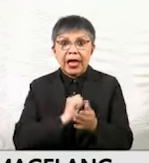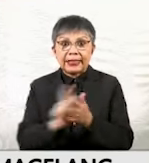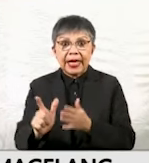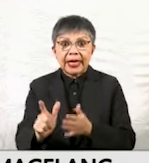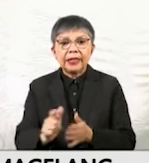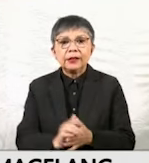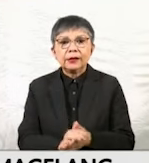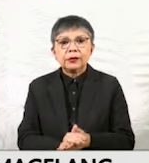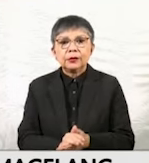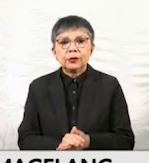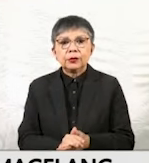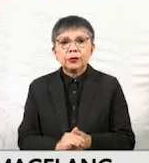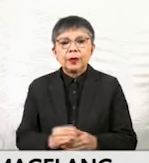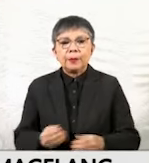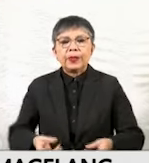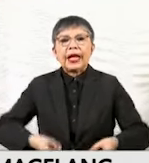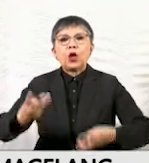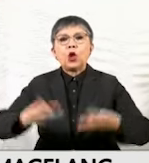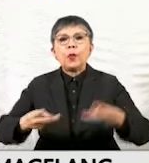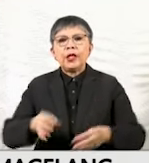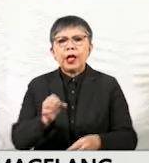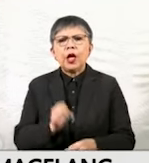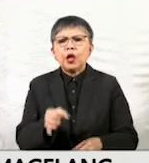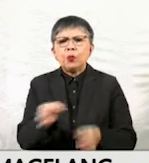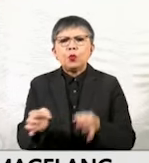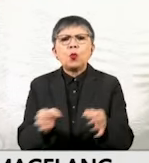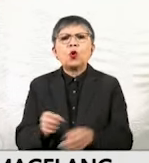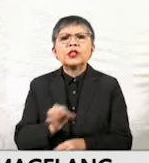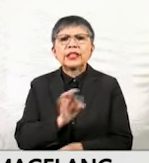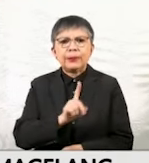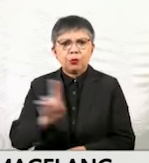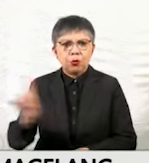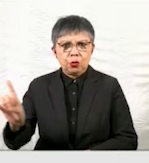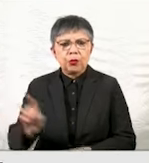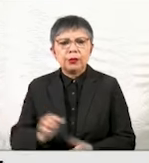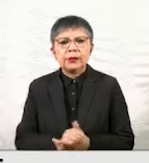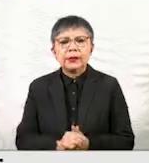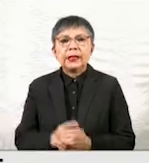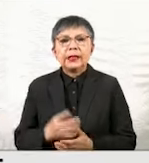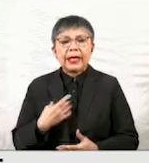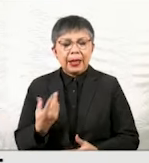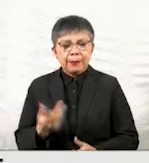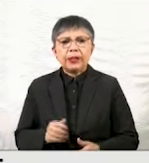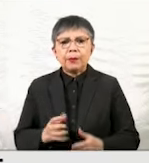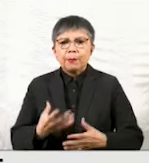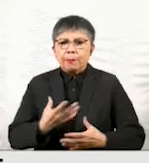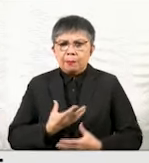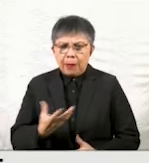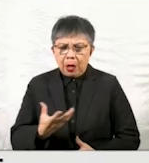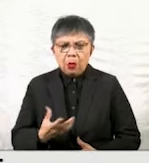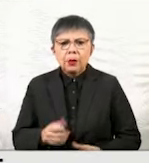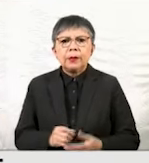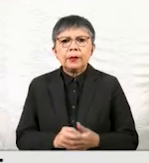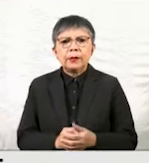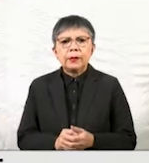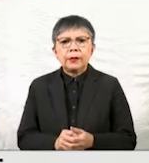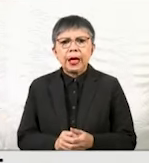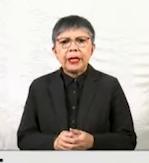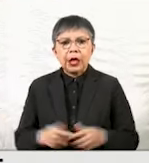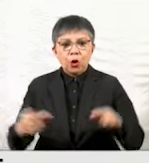khususnya peningkatan perekonomian di Kepulauan Seribu dan kami juga menginginkan adanya